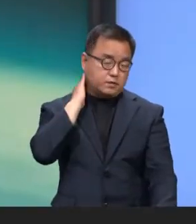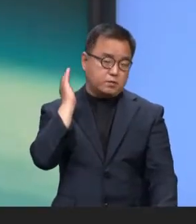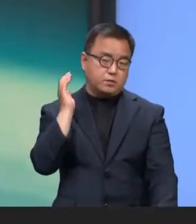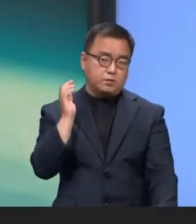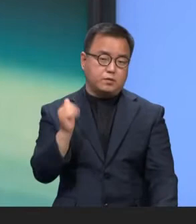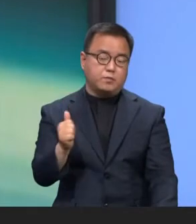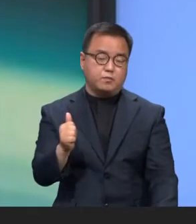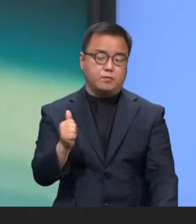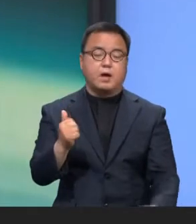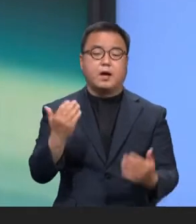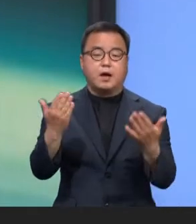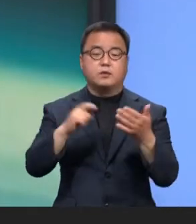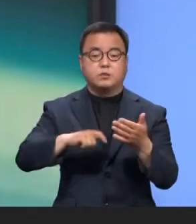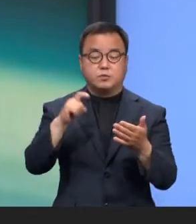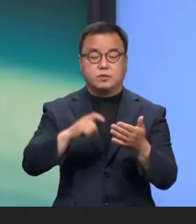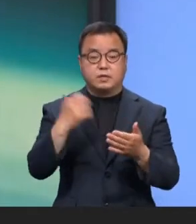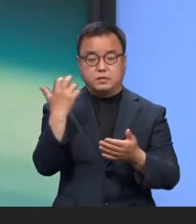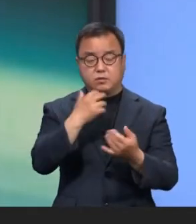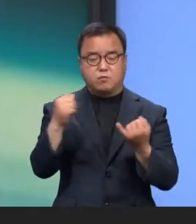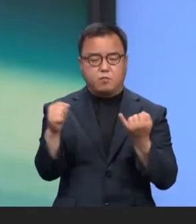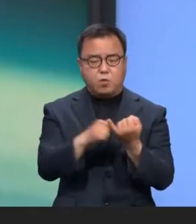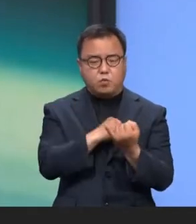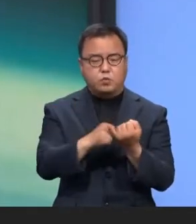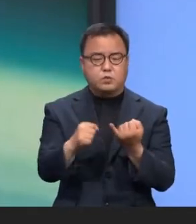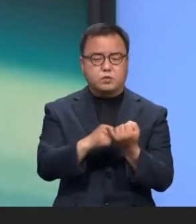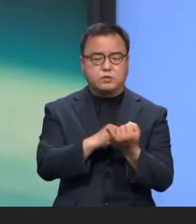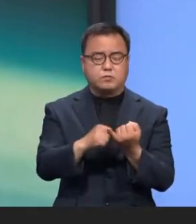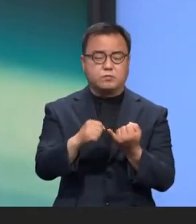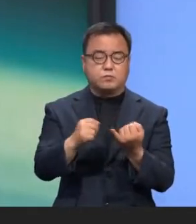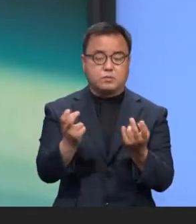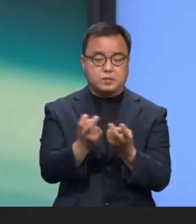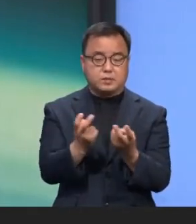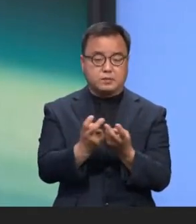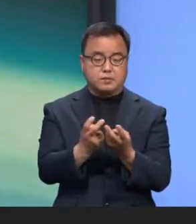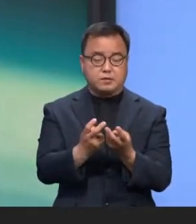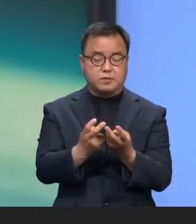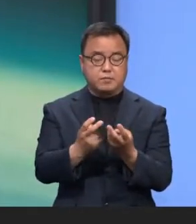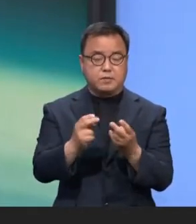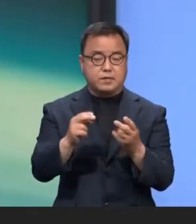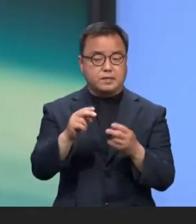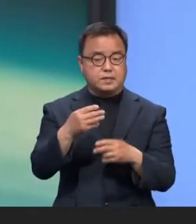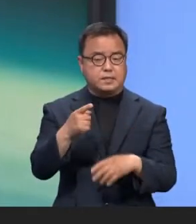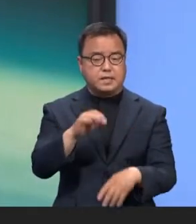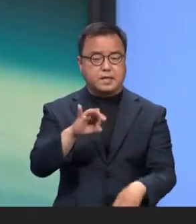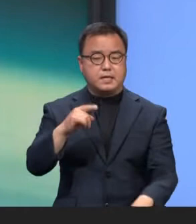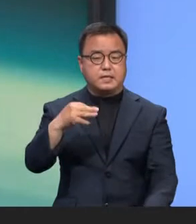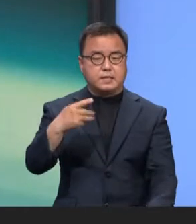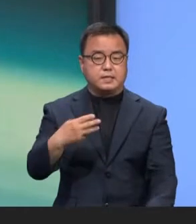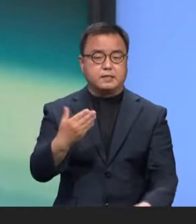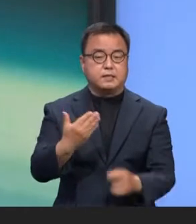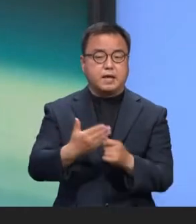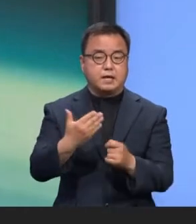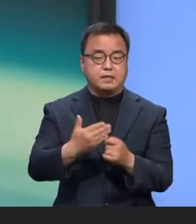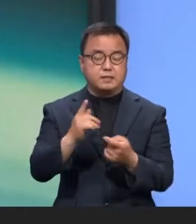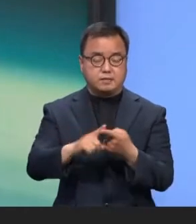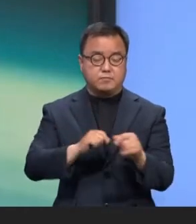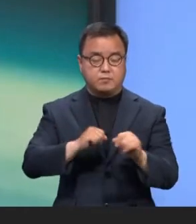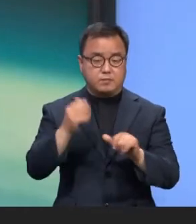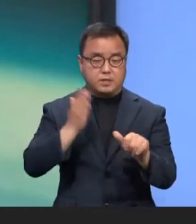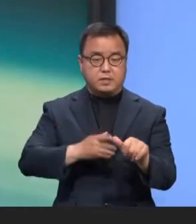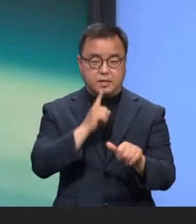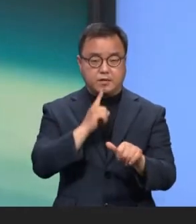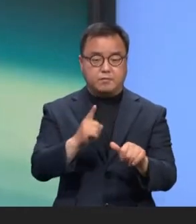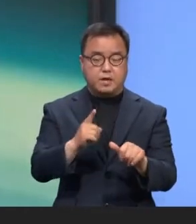타이틀 라인을 제 검토하라 는 행정명령 에 서명했다 는 소식을 전해드렸는데요 이제 본격적인 개정 작업에 나섰다고